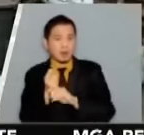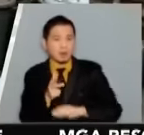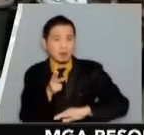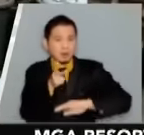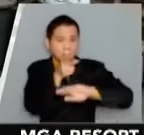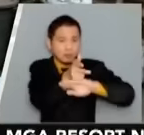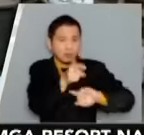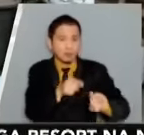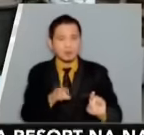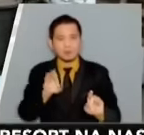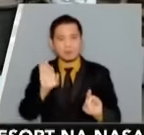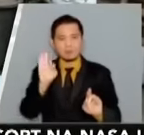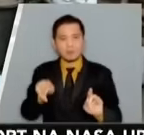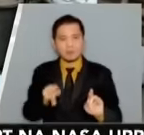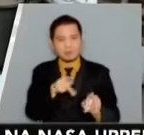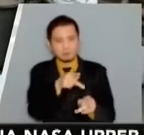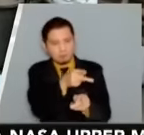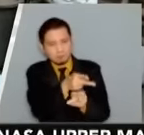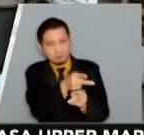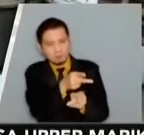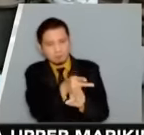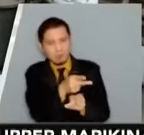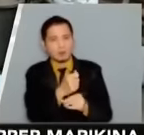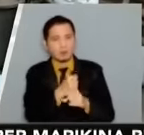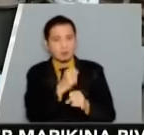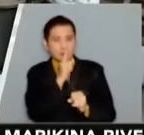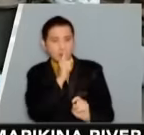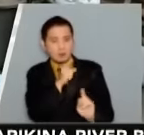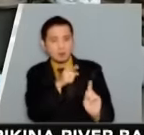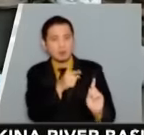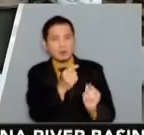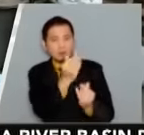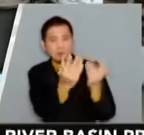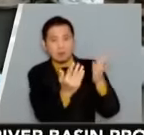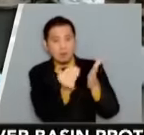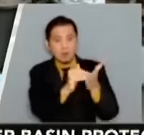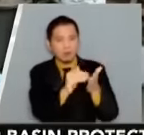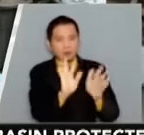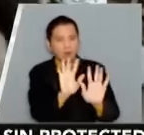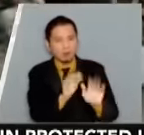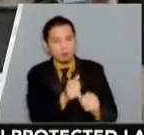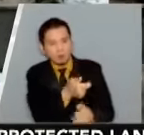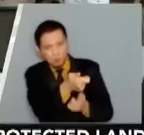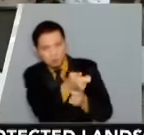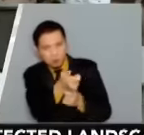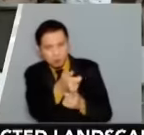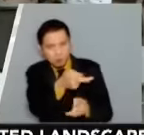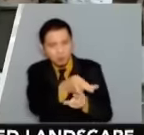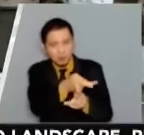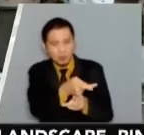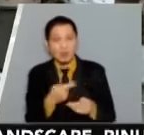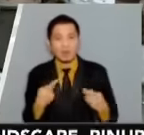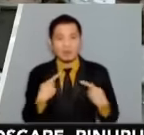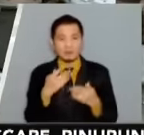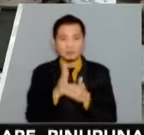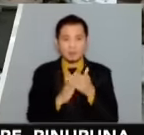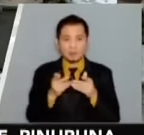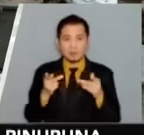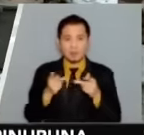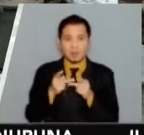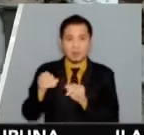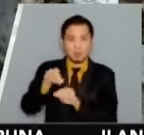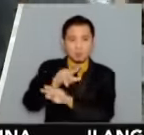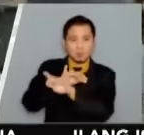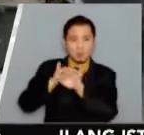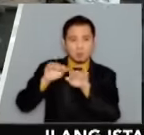na hindi na muna uli lalagablab yung apoy dahil may mga bahagi nitong residential area na talaga na umuusok pa hanggang ngayong umaga. Yan ang